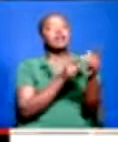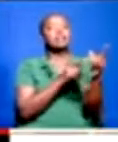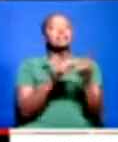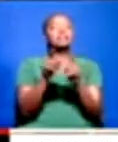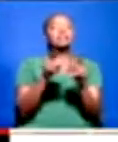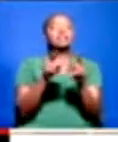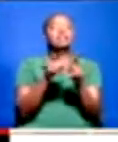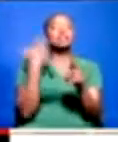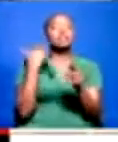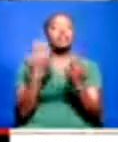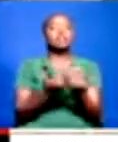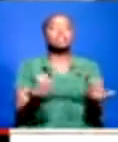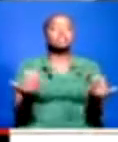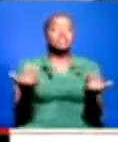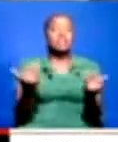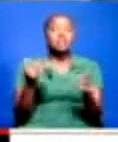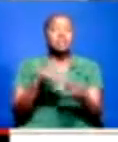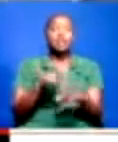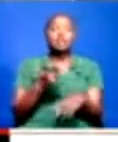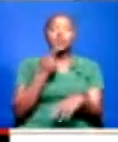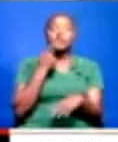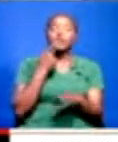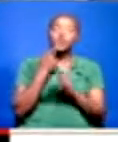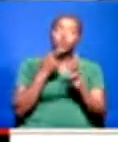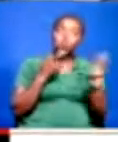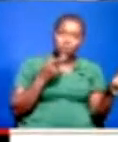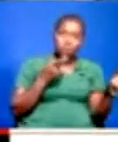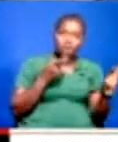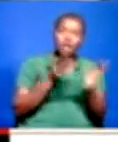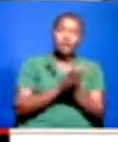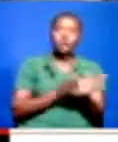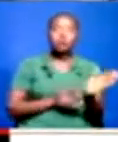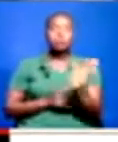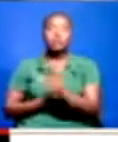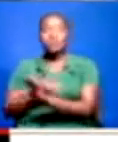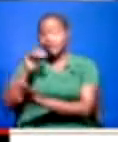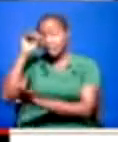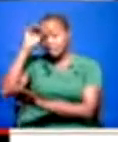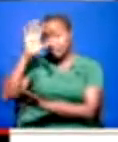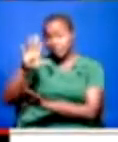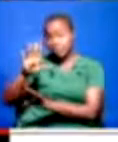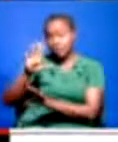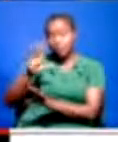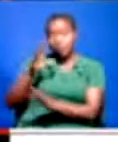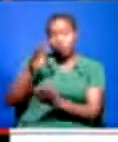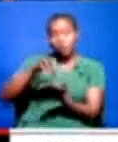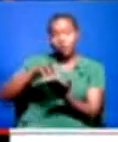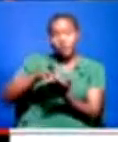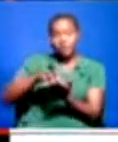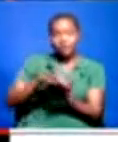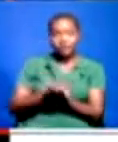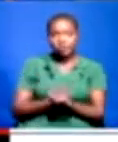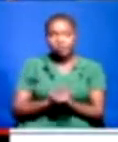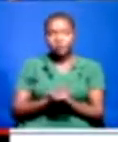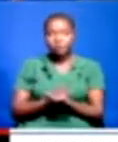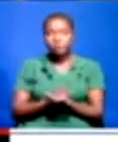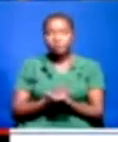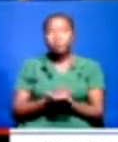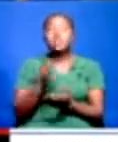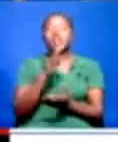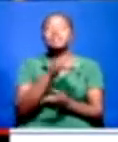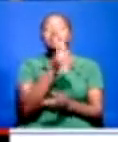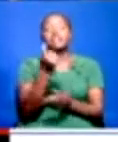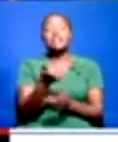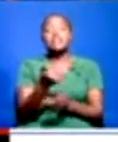wizi huko Pokot Magharibi na watarejeshwa Kiambu kufunguliwa mashtaka. Wengine watatu wako